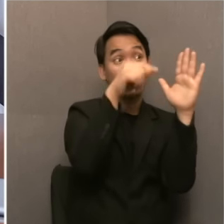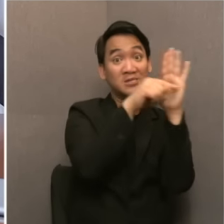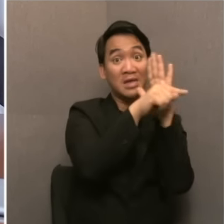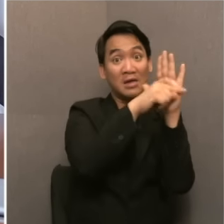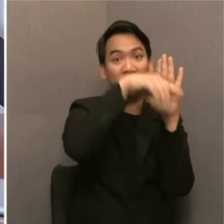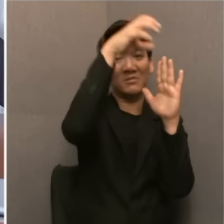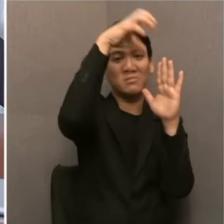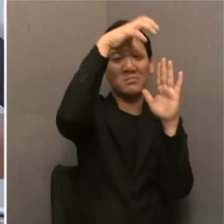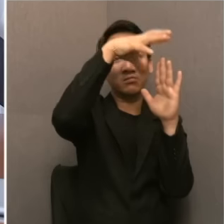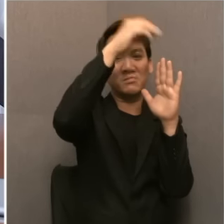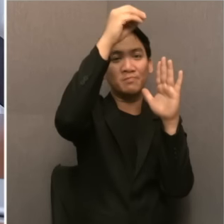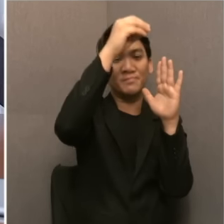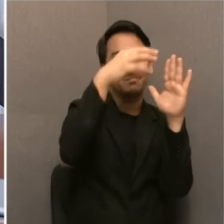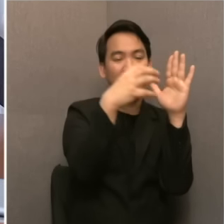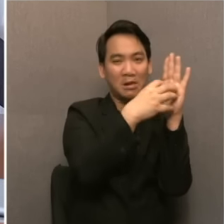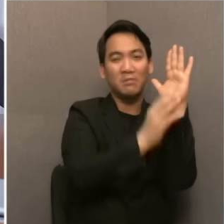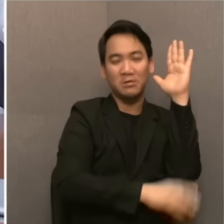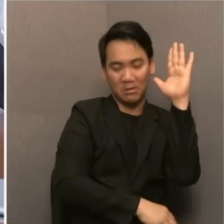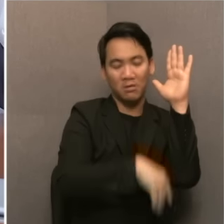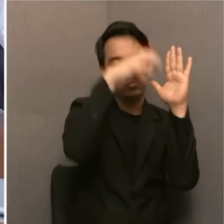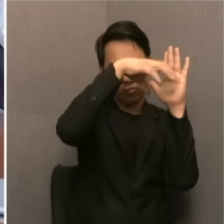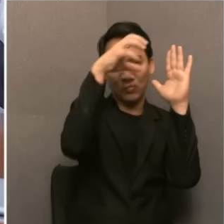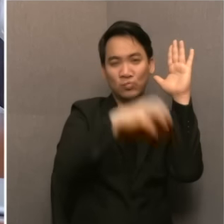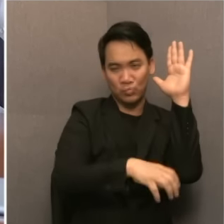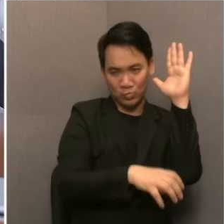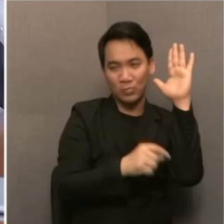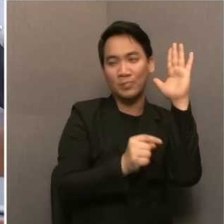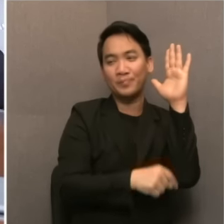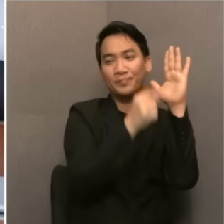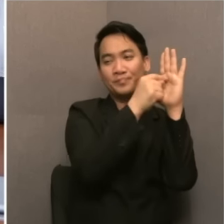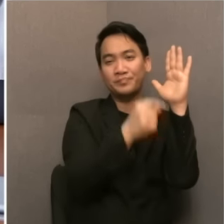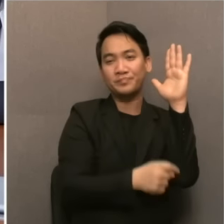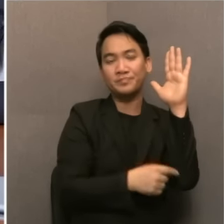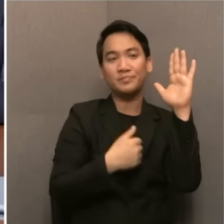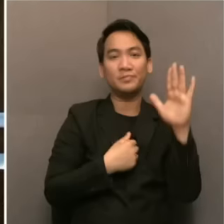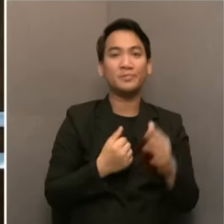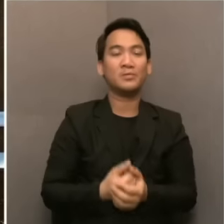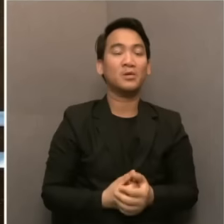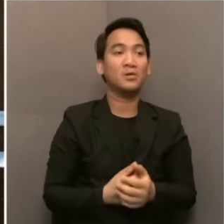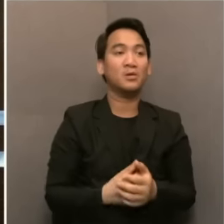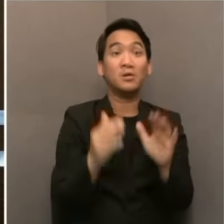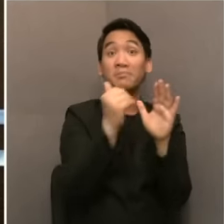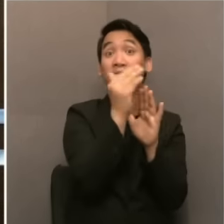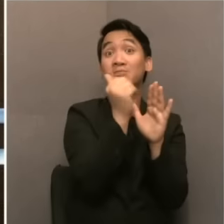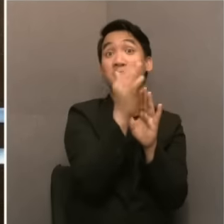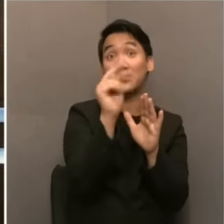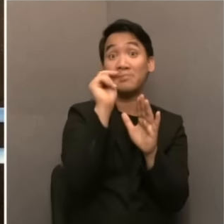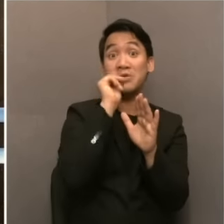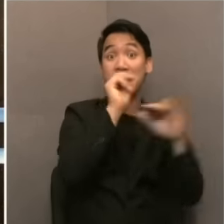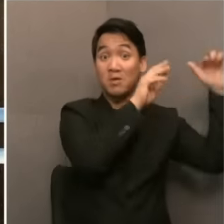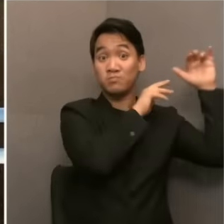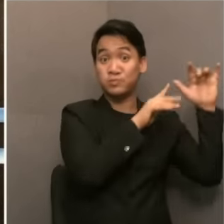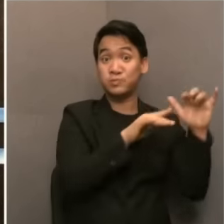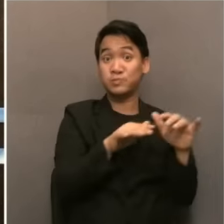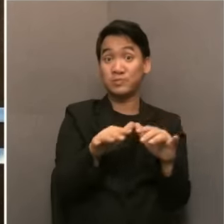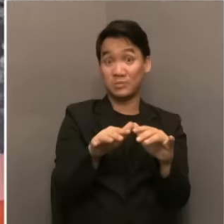าล่ะครับมันจะส่งผลให้กรุงเทพหรือว่าให้ภาคกลางเนี่ยน้ำท่วมไหม ตอนนี้ถ้าเกิดว่าในเรื่องของน้ำเหนือในบ้านเราหลายจ